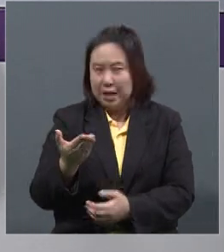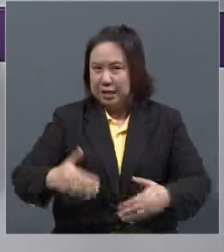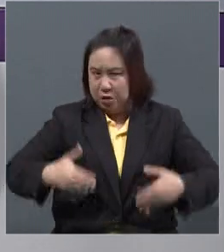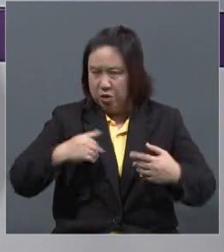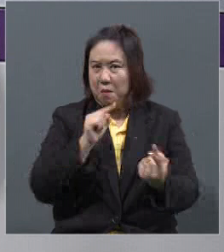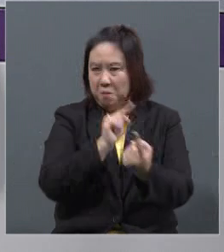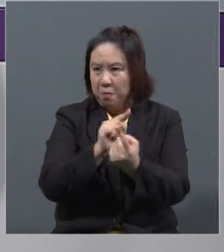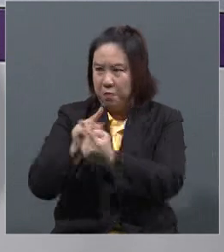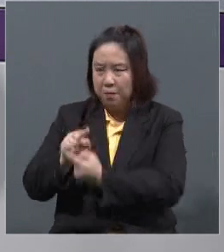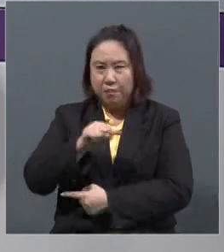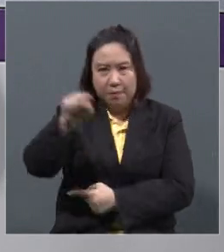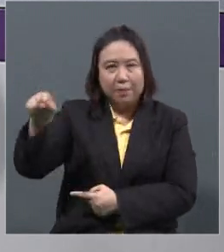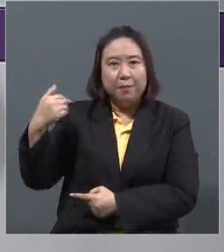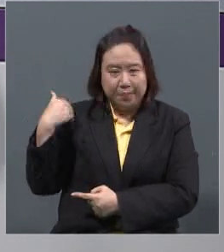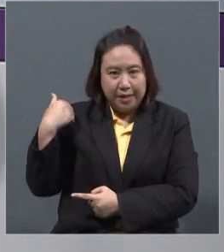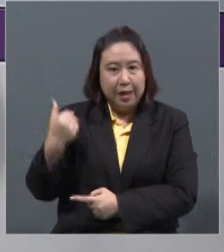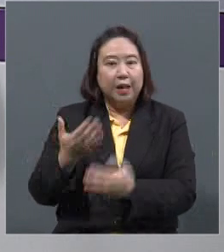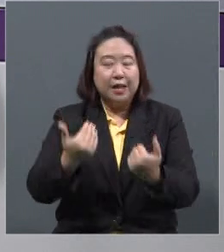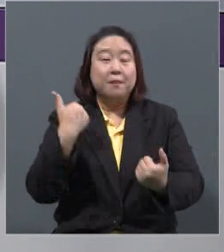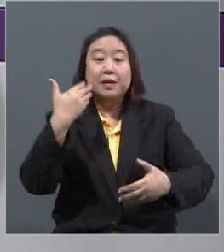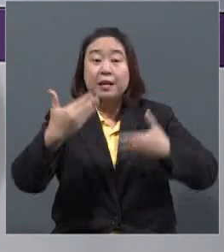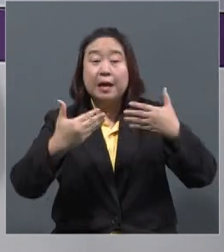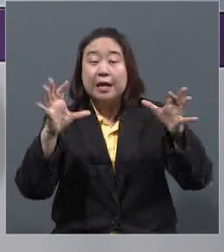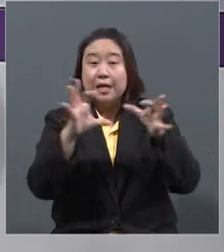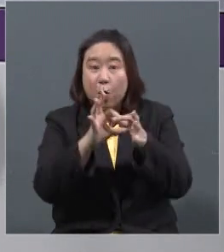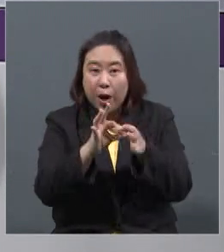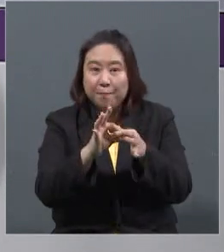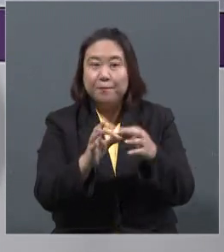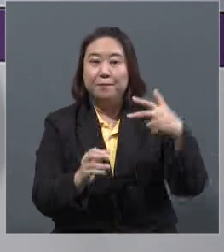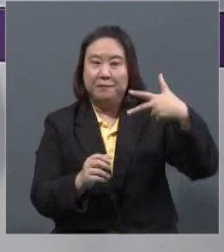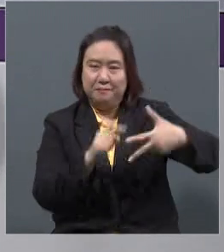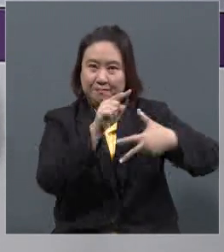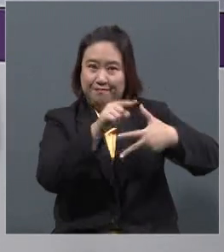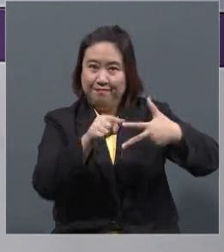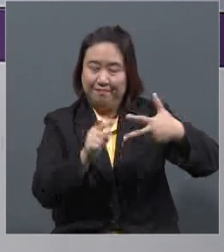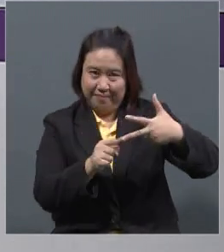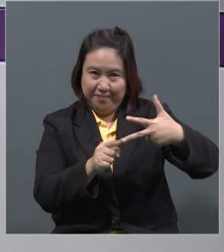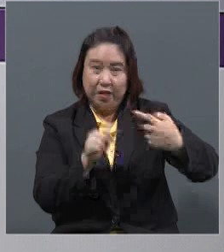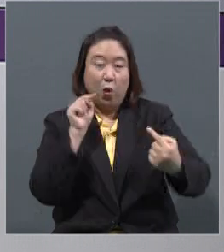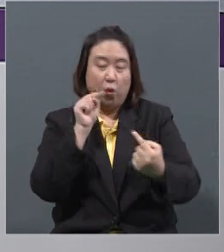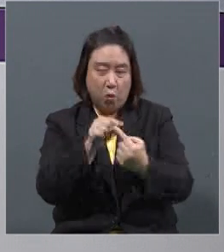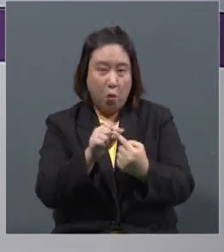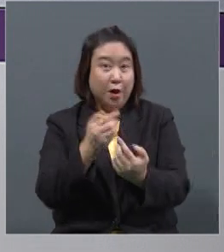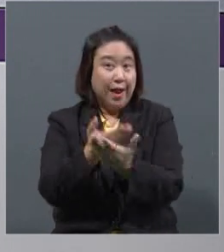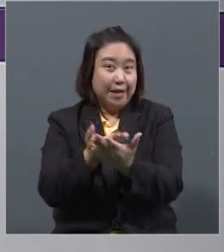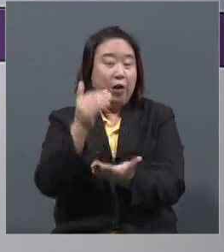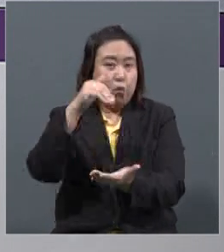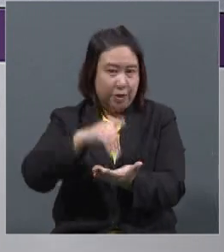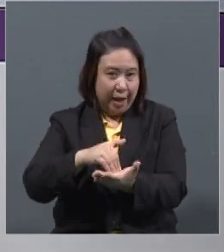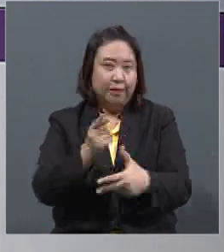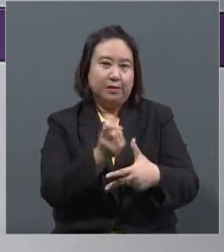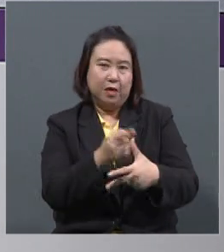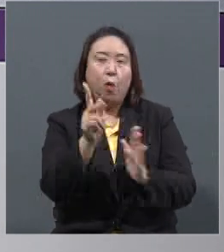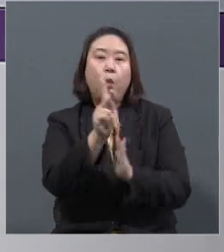ากินเลยนะครับภายในงานมีการพูดถึงกุญแจ3ดอกนะครับสู่ศูนย์กลางทางการเงินดอกแรกก็คือกฎหมาย